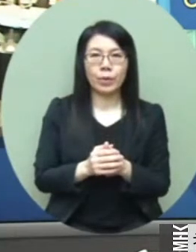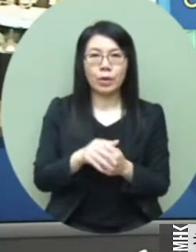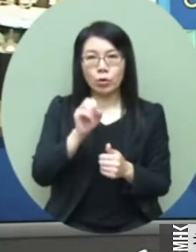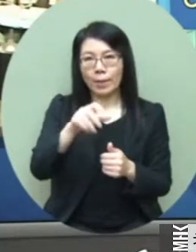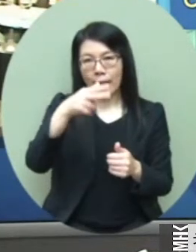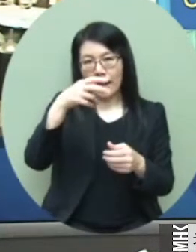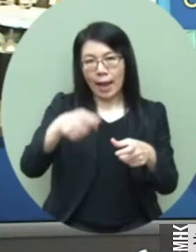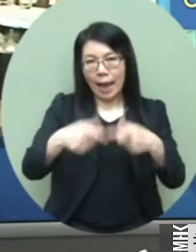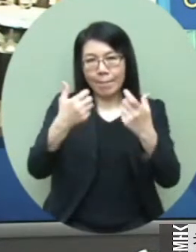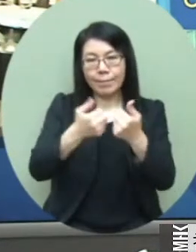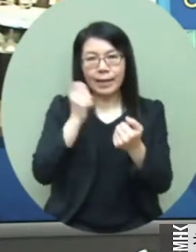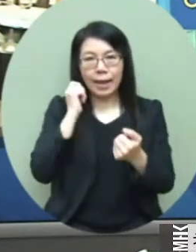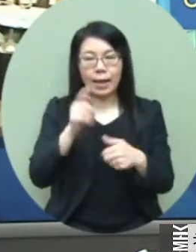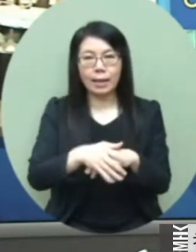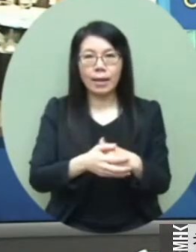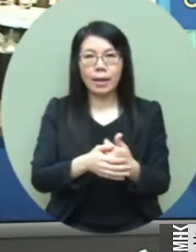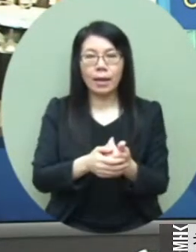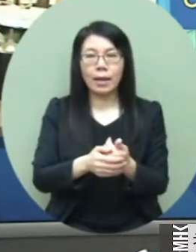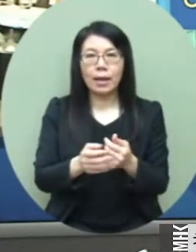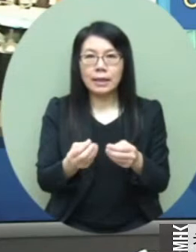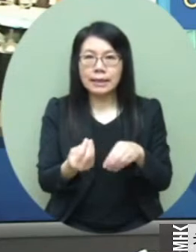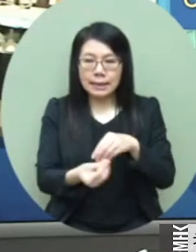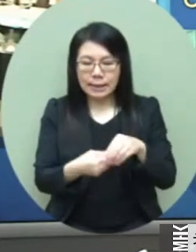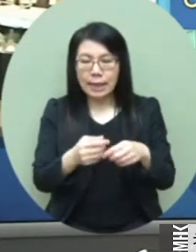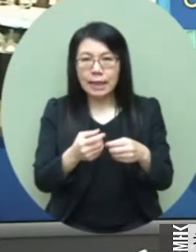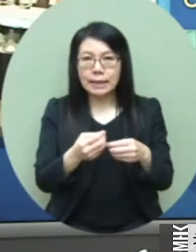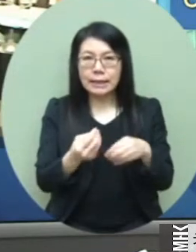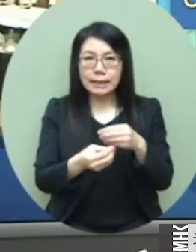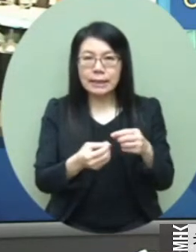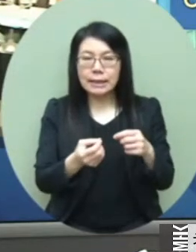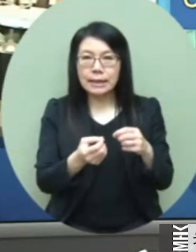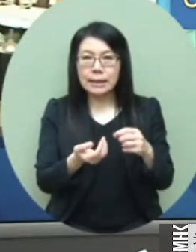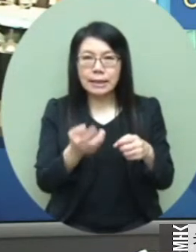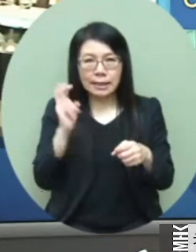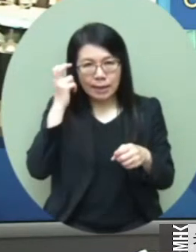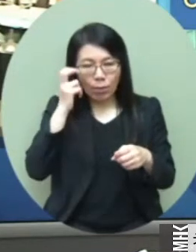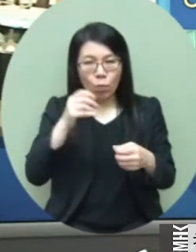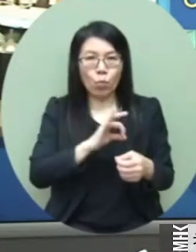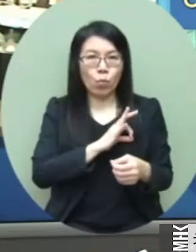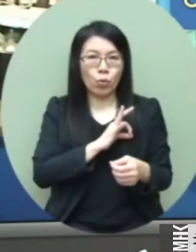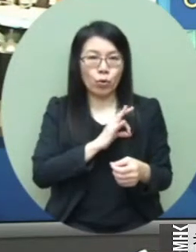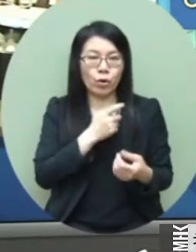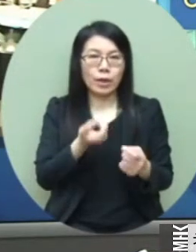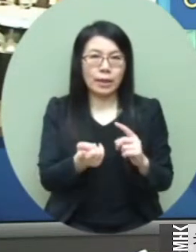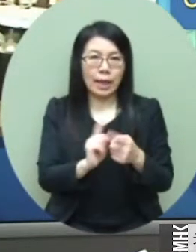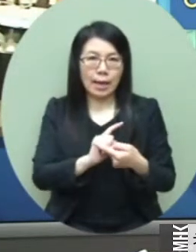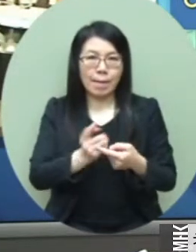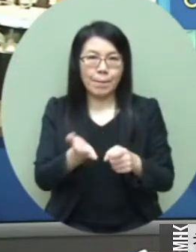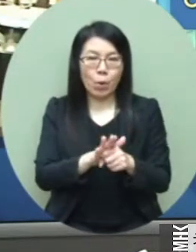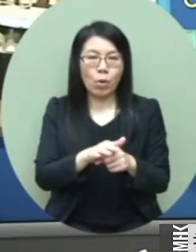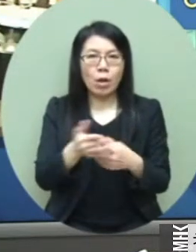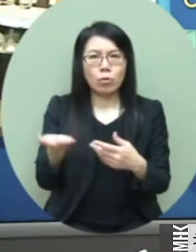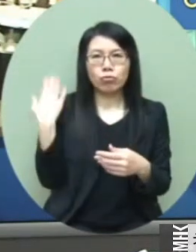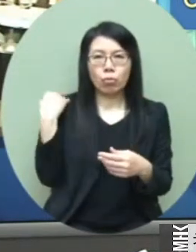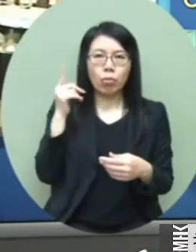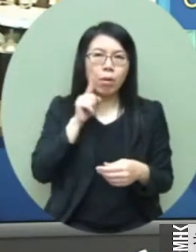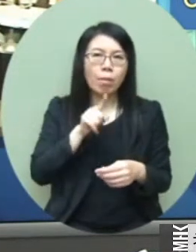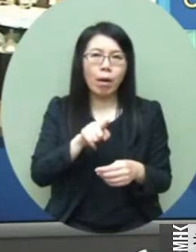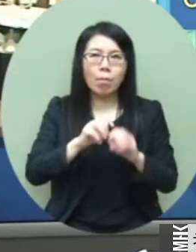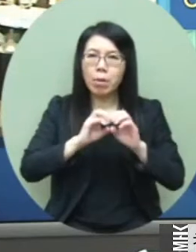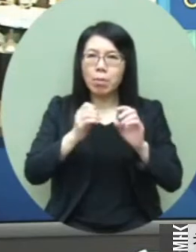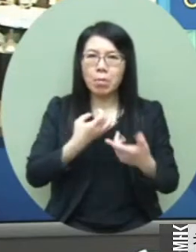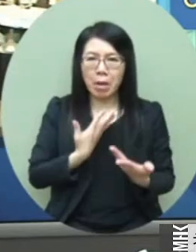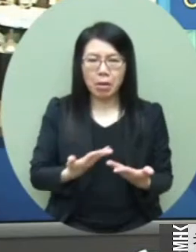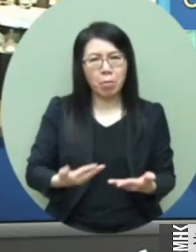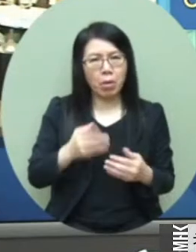太啦，其實即係資審會嗰個替補成員其實點解都仲未公佈呢？因為你其實上個禮拜就話即係今個禮